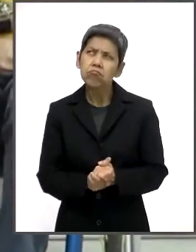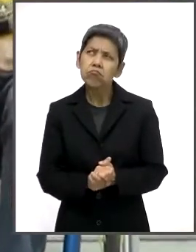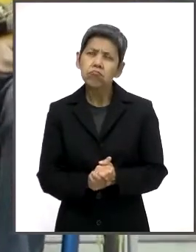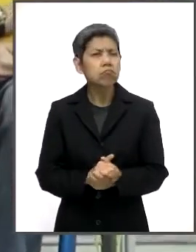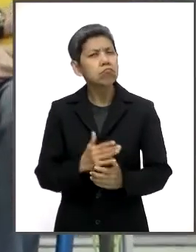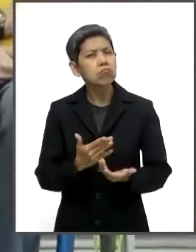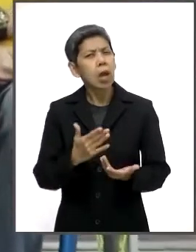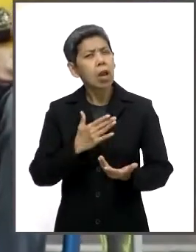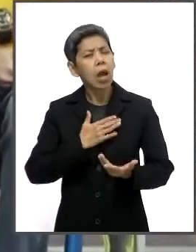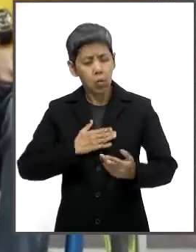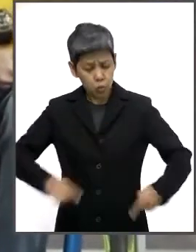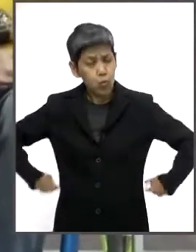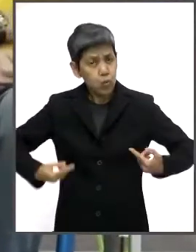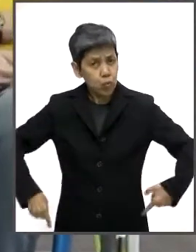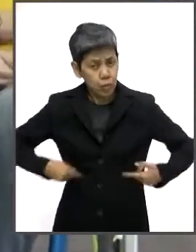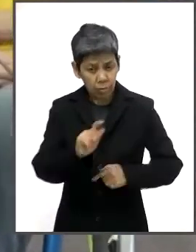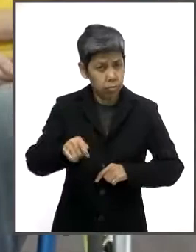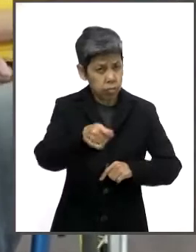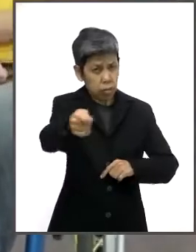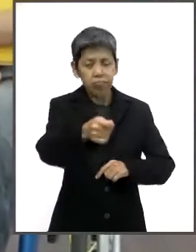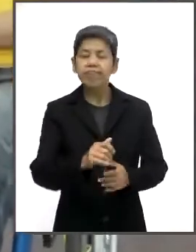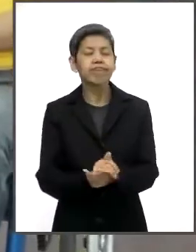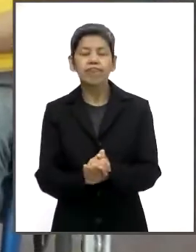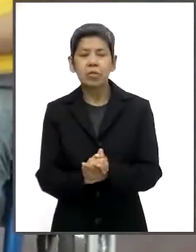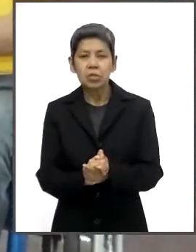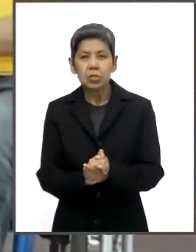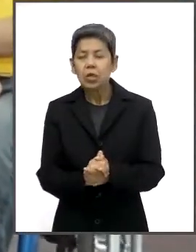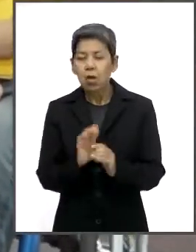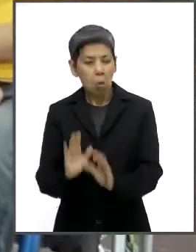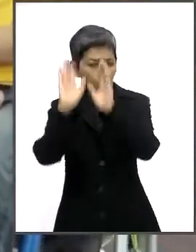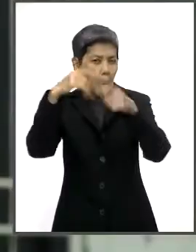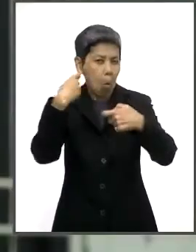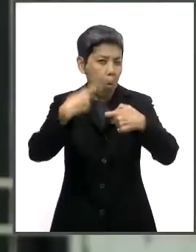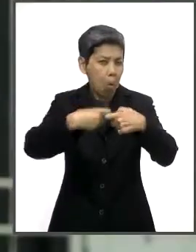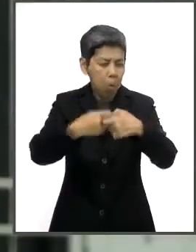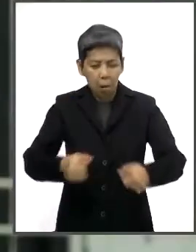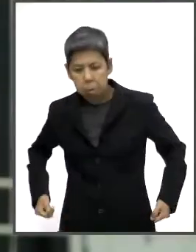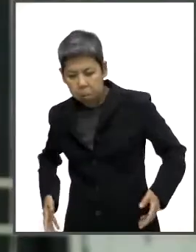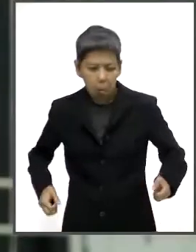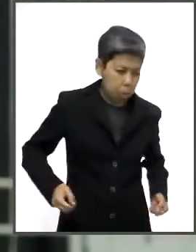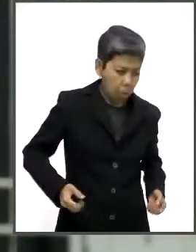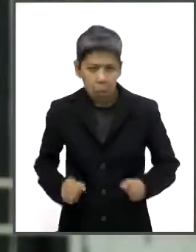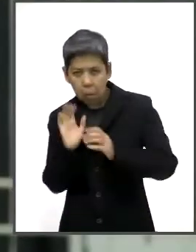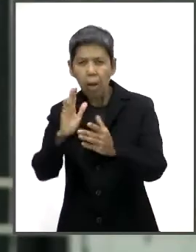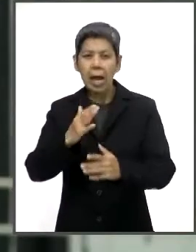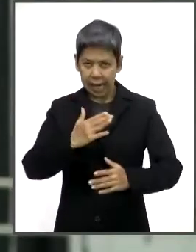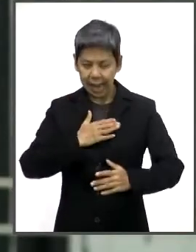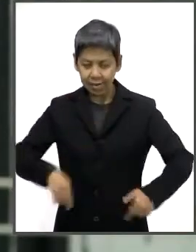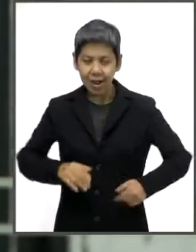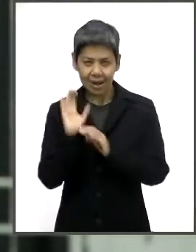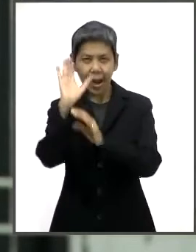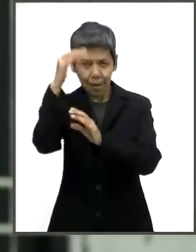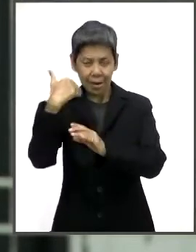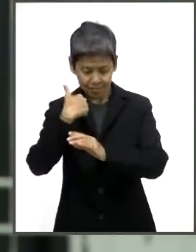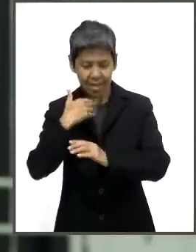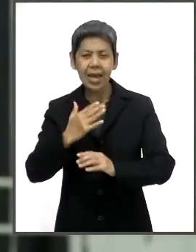แต่พี่ว่าสำหรับวีลแชร์ฟันดาบไม่ยากเท่ากับวีลแชร์บาส บาสมันต้องขยับตัวตลอด พี่มีพื้นฐานกับวีลแชร์บ